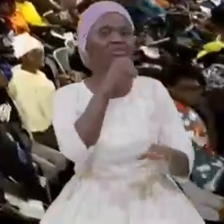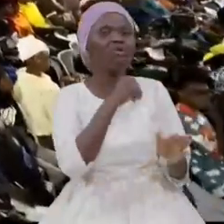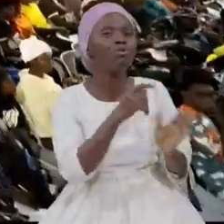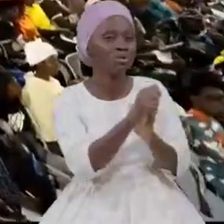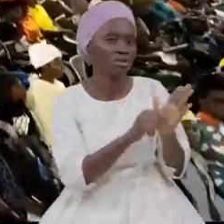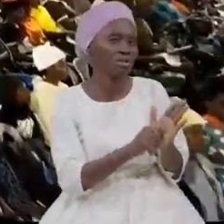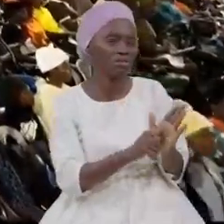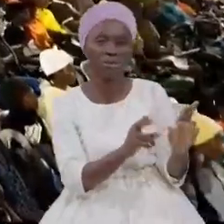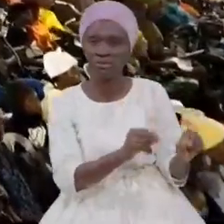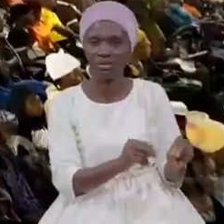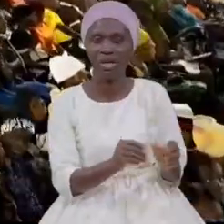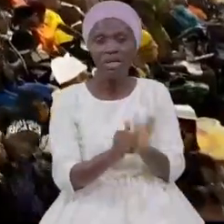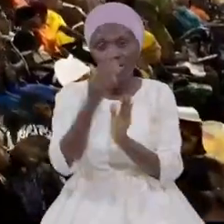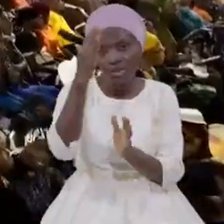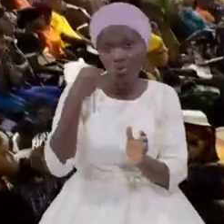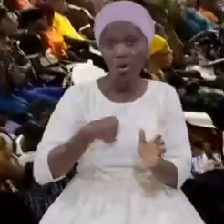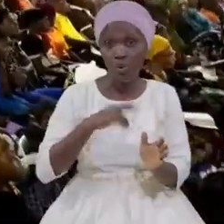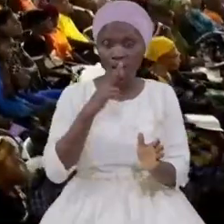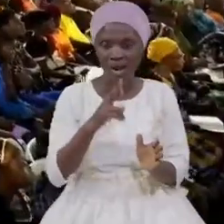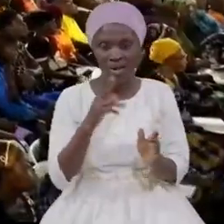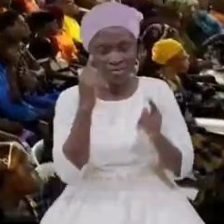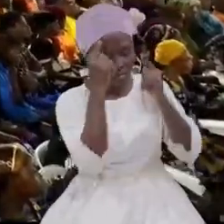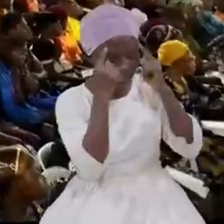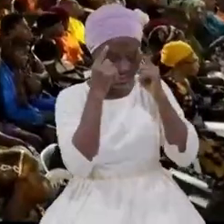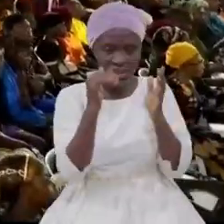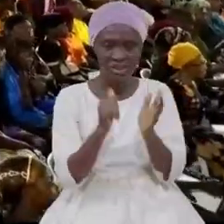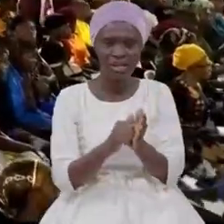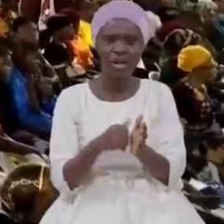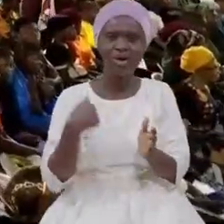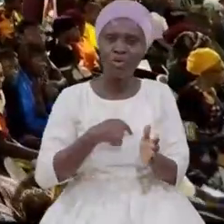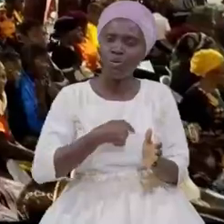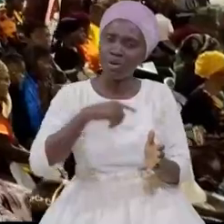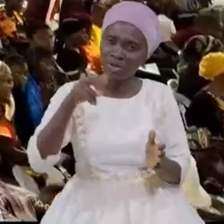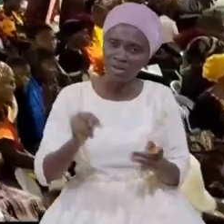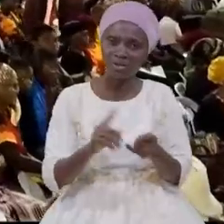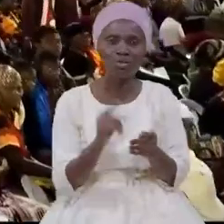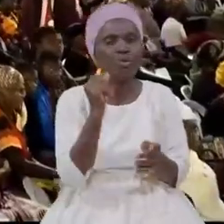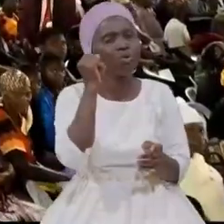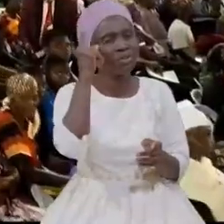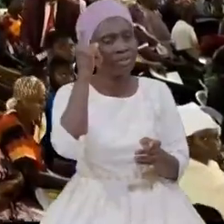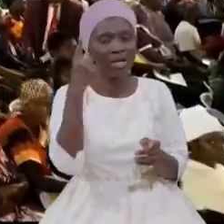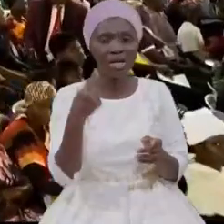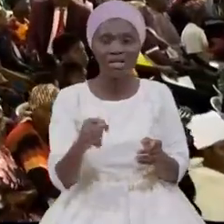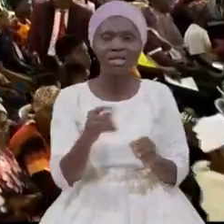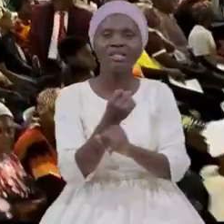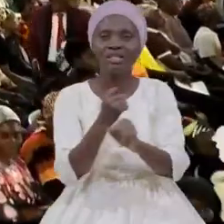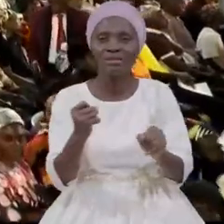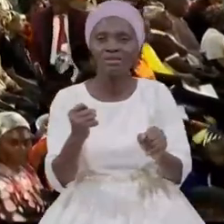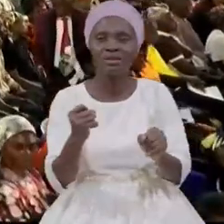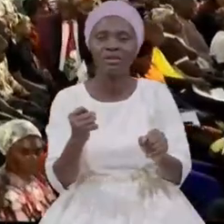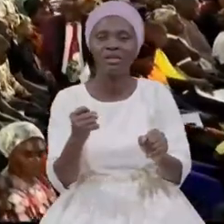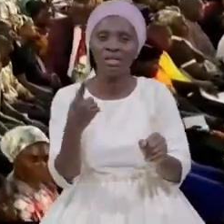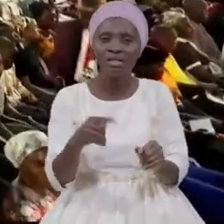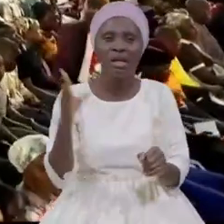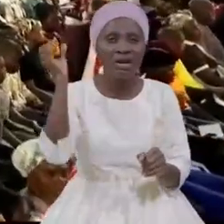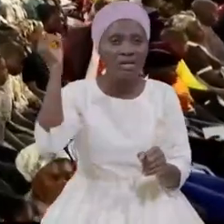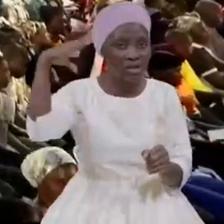préoccupés et nous comprenons le salut, la